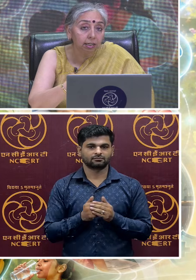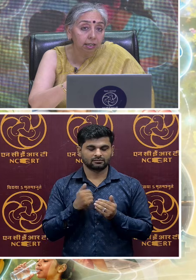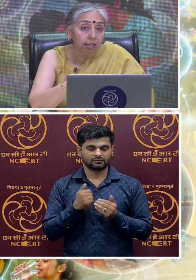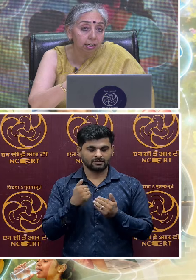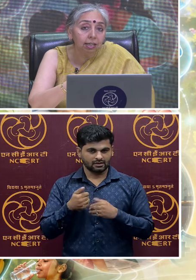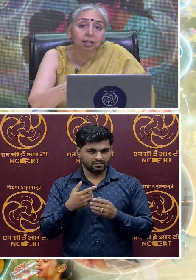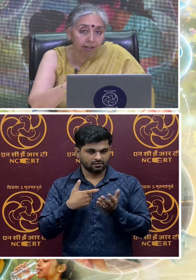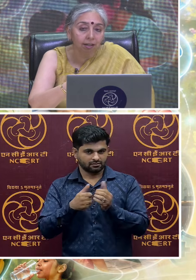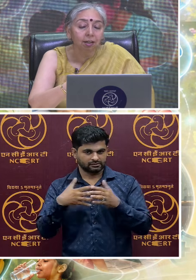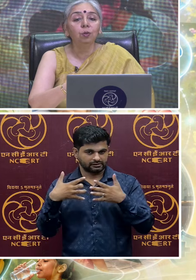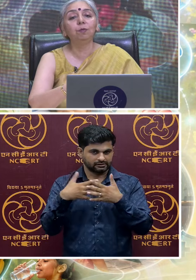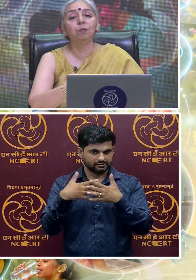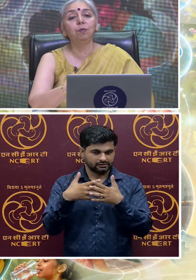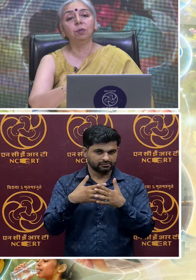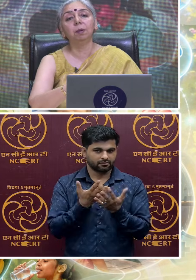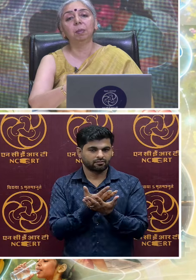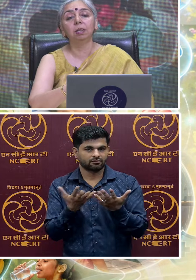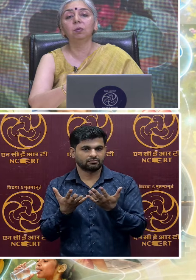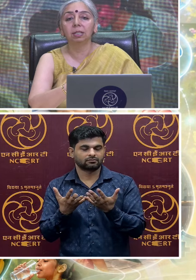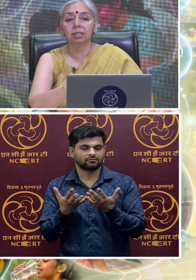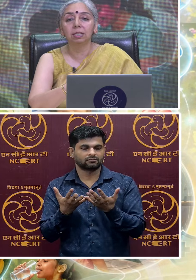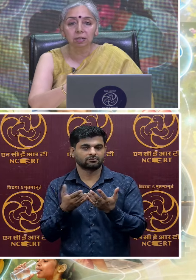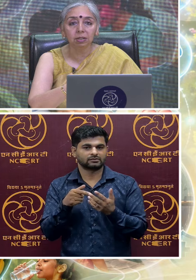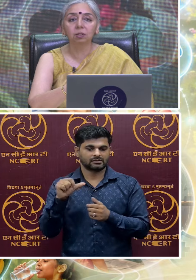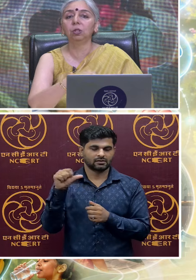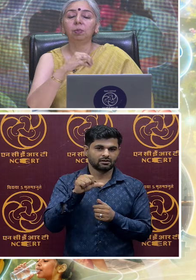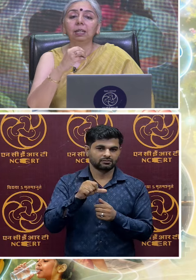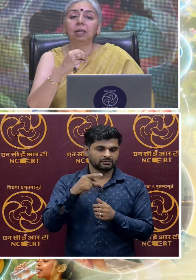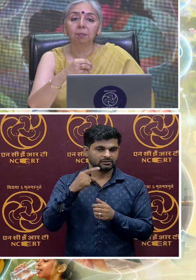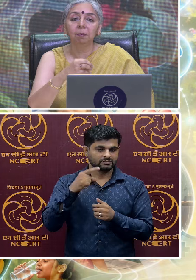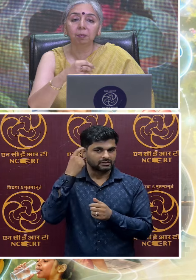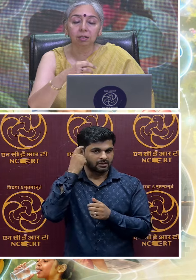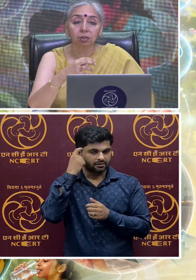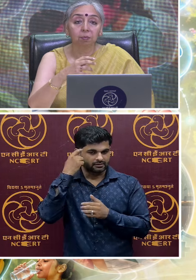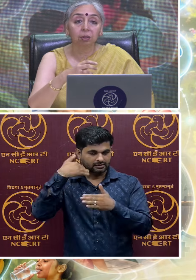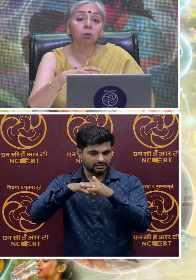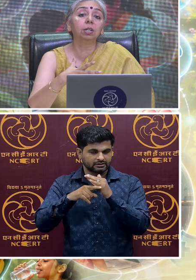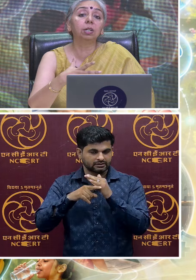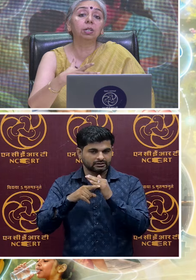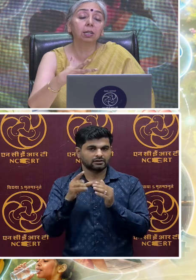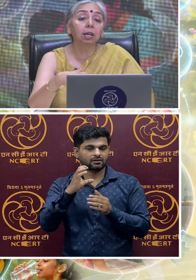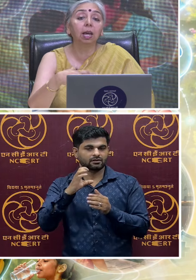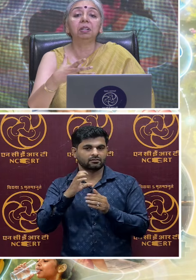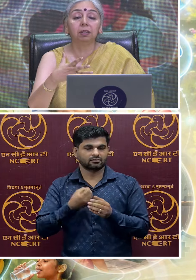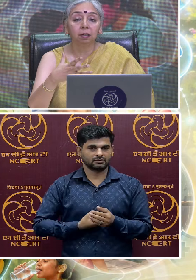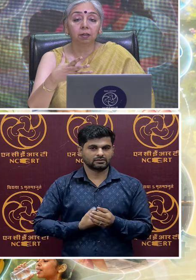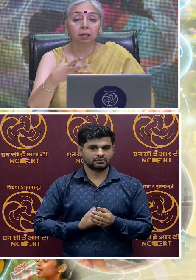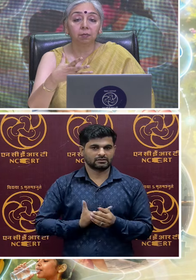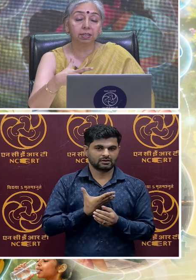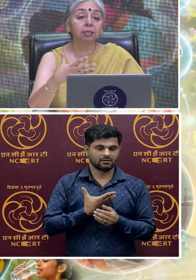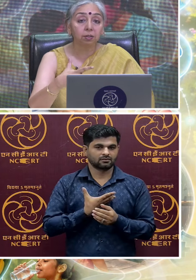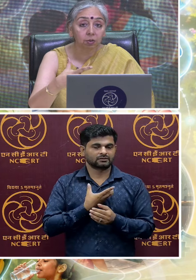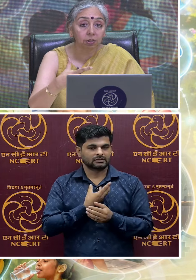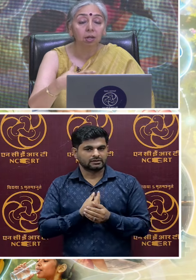रॉ मटेरियल ही ठीक नहीं है तो ऑफ कोर्स हमारे न्यूरोट्रांसमिटर्स और ये जो ब्रेन के केमिकल्स हैं जो हमें खुश रखते हैं, हैप्पी रखते हैं,